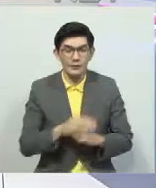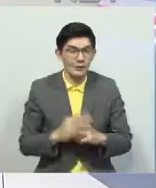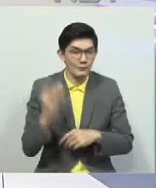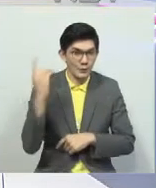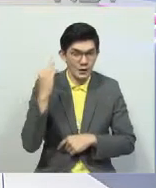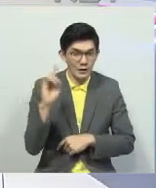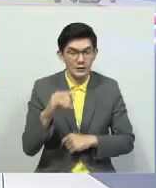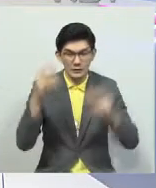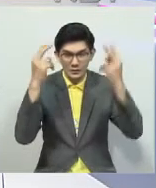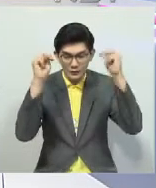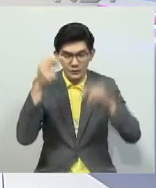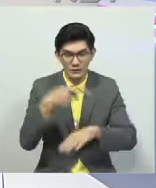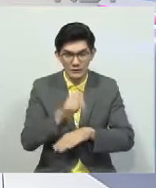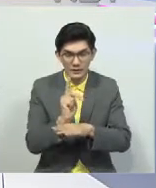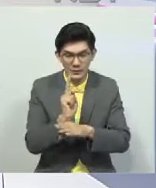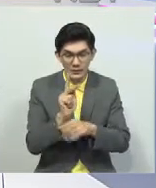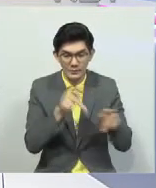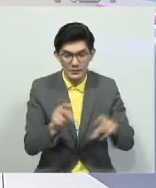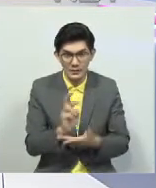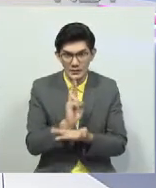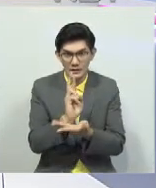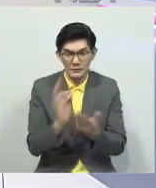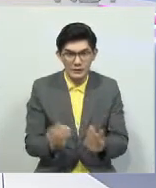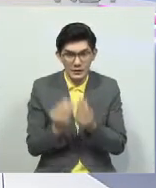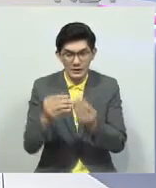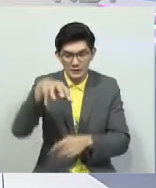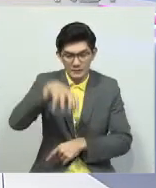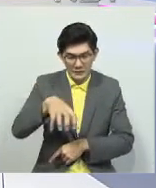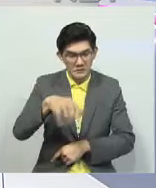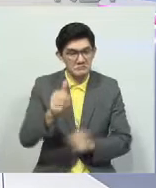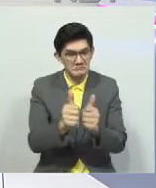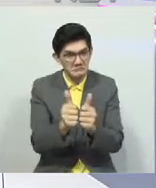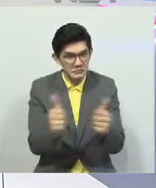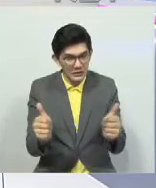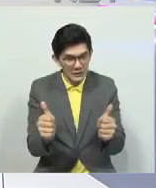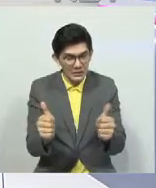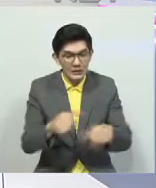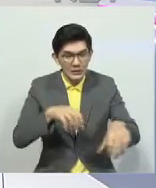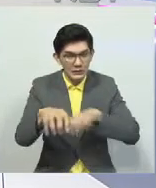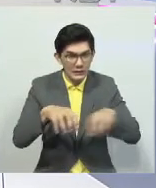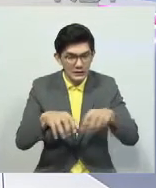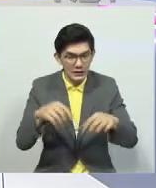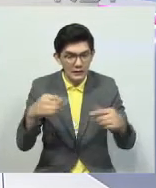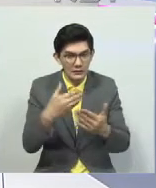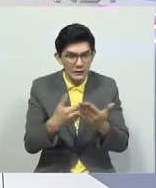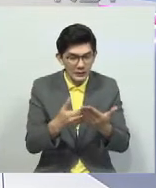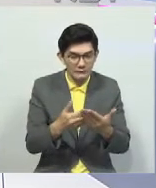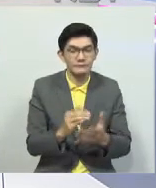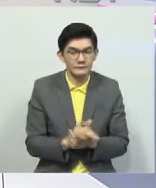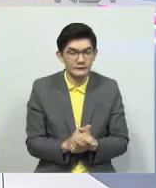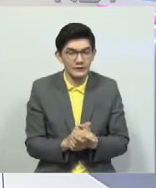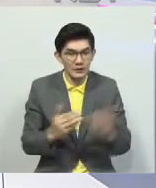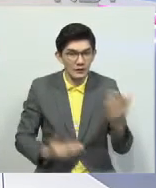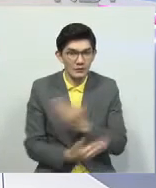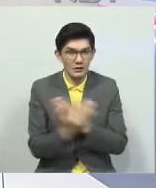นะคะเมื่อวานนี้ท่านนายกเป็นประธานในพิธีมอบรางวัลองค์กรที่มีความเป็นเลิศในด้านการบริหารจัดการด้านการเงินการคลัง